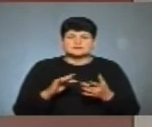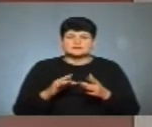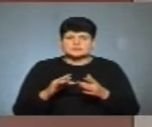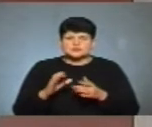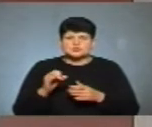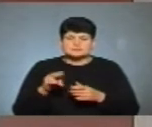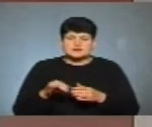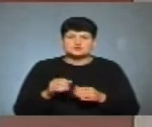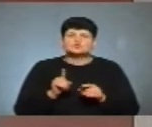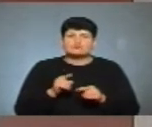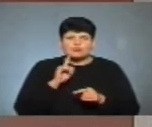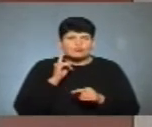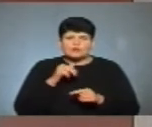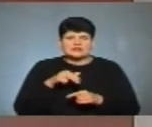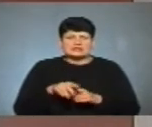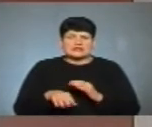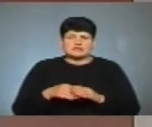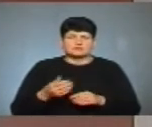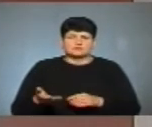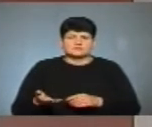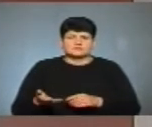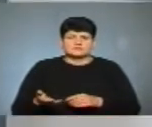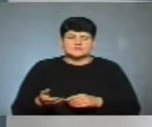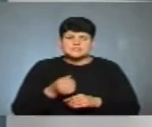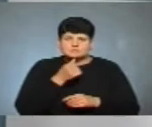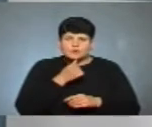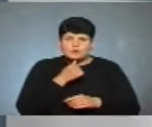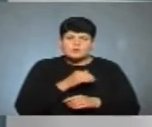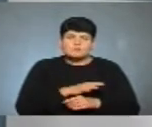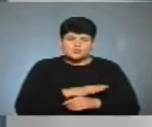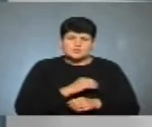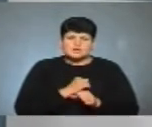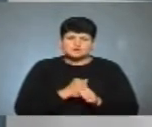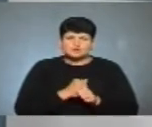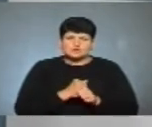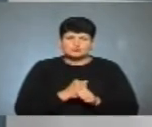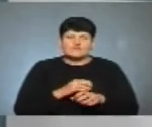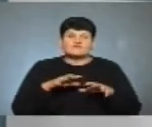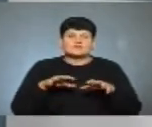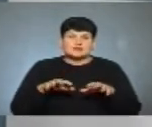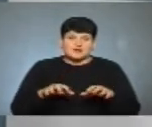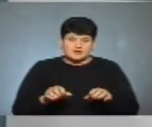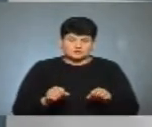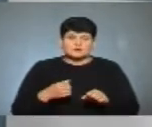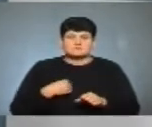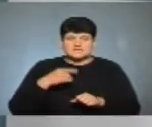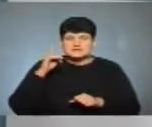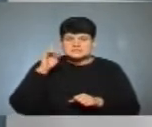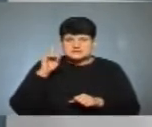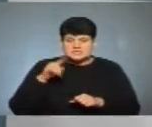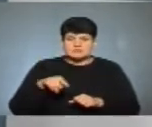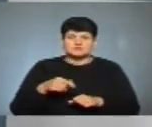було. Чому молодь не йде на вибори? Ну, розумієте, спроба була зроблена чинною владою, тому що ми знаємо, що